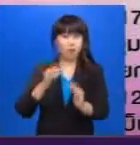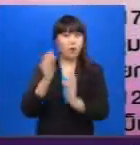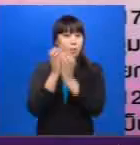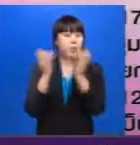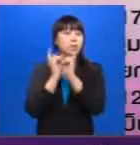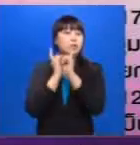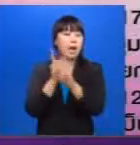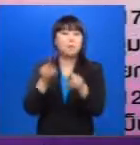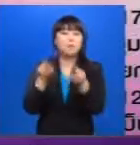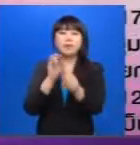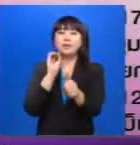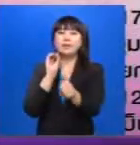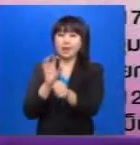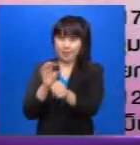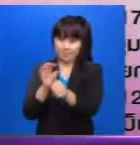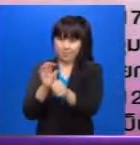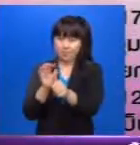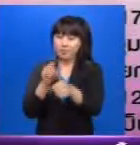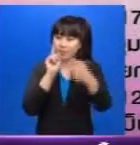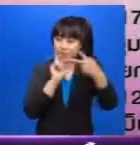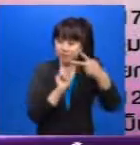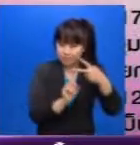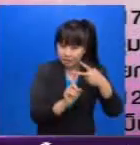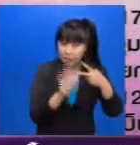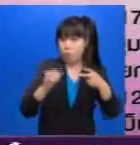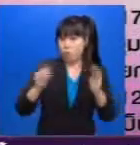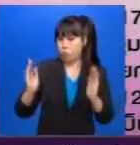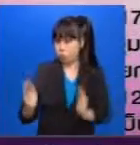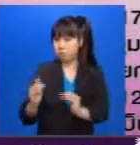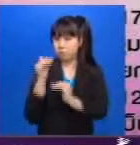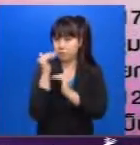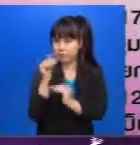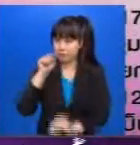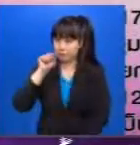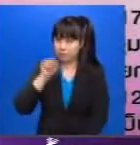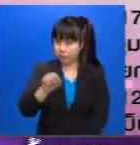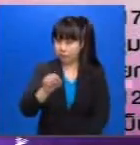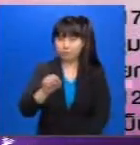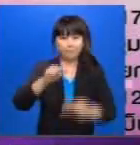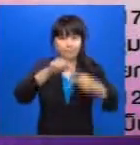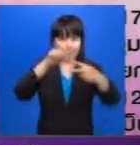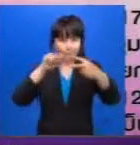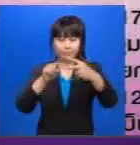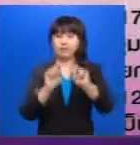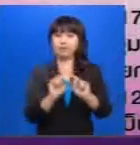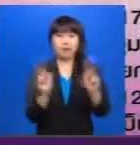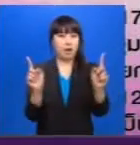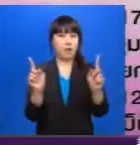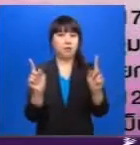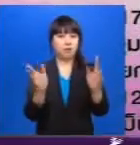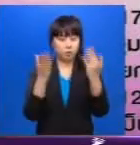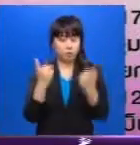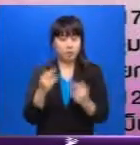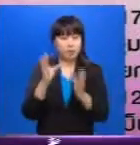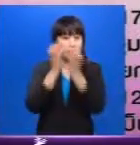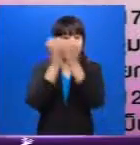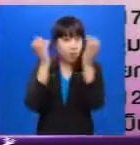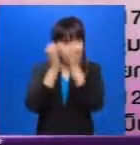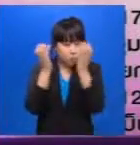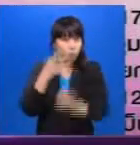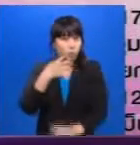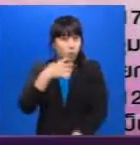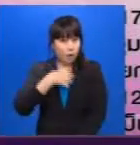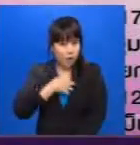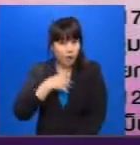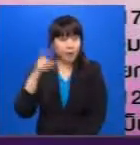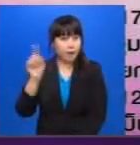ซึ่งแตกต่างกับรัฐธรรมนูญที่มีเนื้อหาระยะเวลาผูกพันที่ต้องปฏิบัติตามอย่างเคร่งครัดซึ่งเจตนารมณ์ของรัฐธรรมนูญได้บัญญัติ